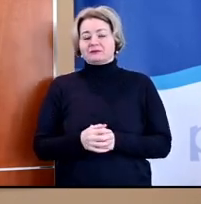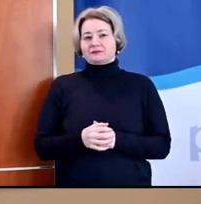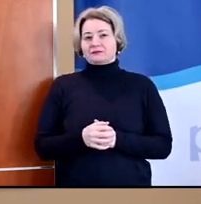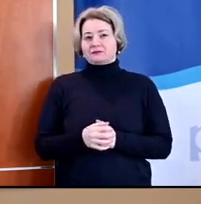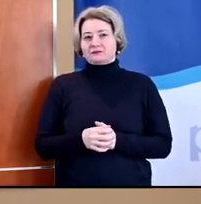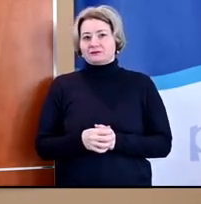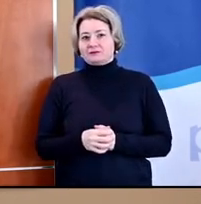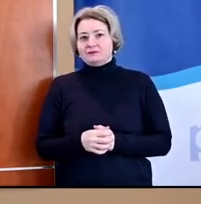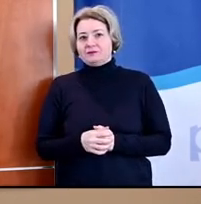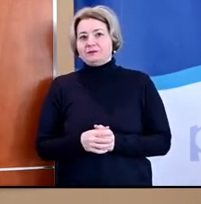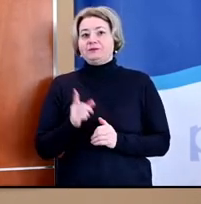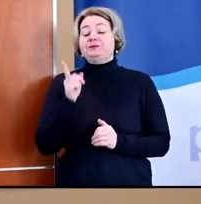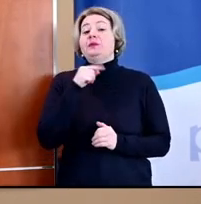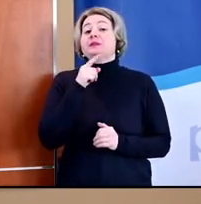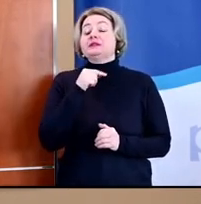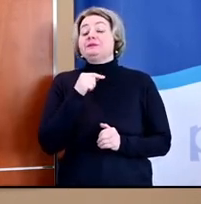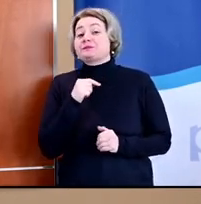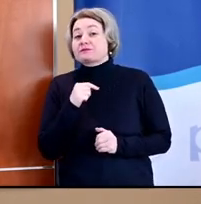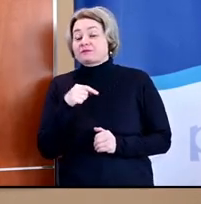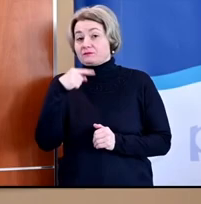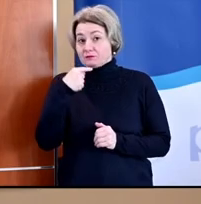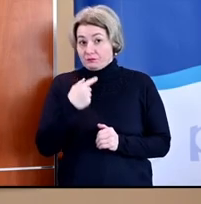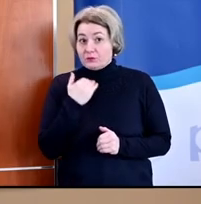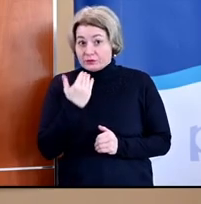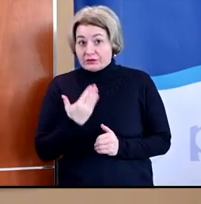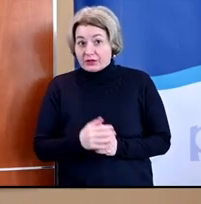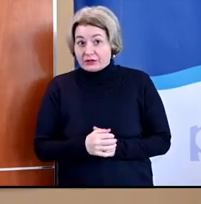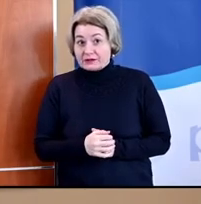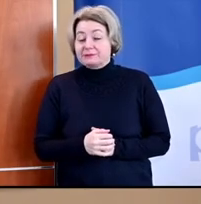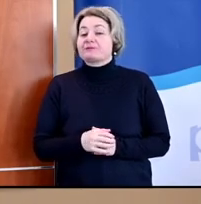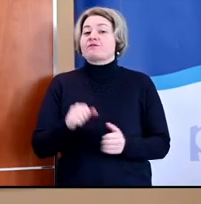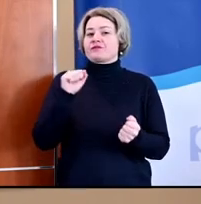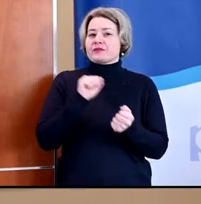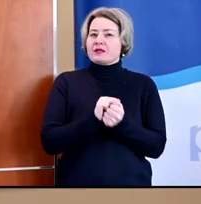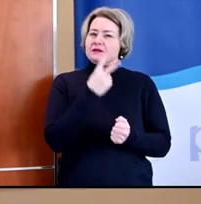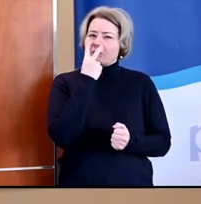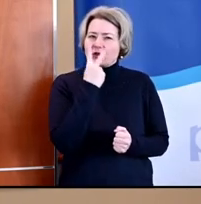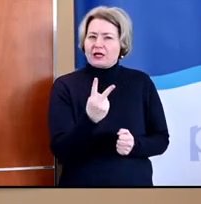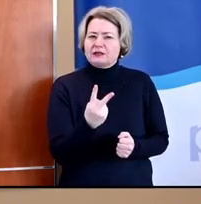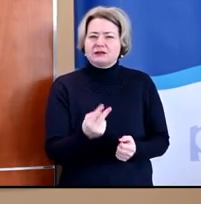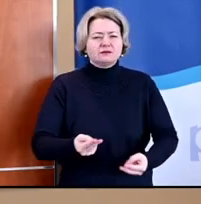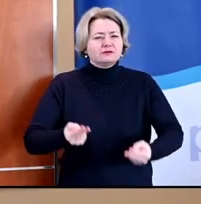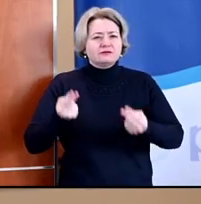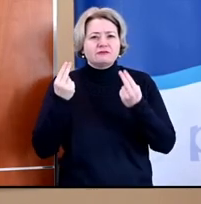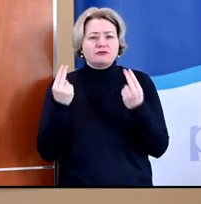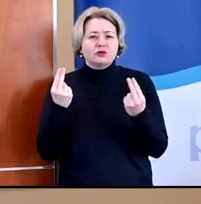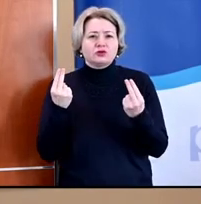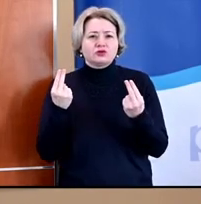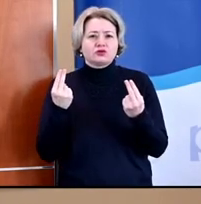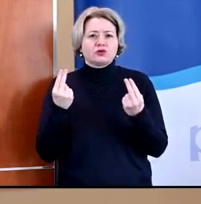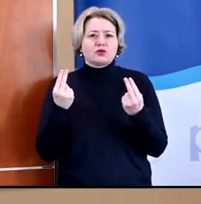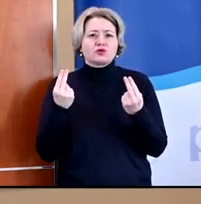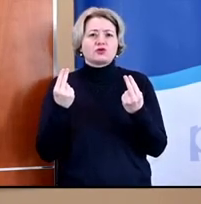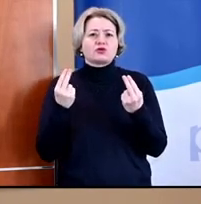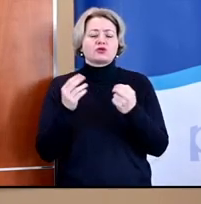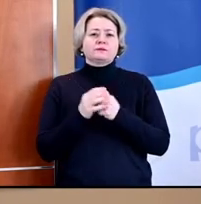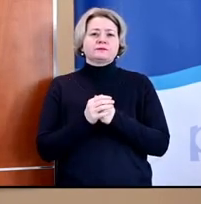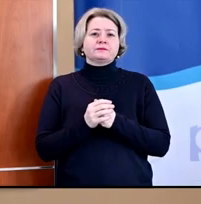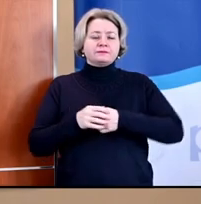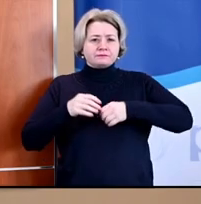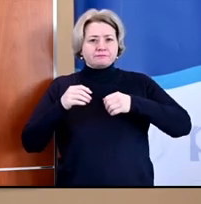de amit el akartam mondani hogy ezeknél a számoknál látszik az hogy mennyire fontos az hogy egy reziliens hozzáállással